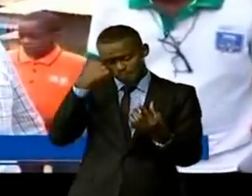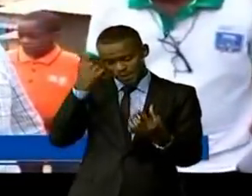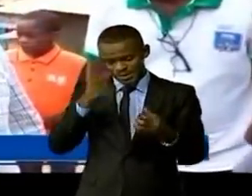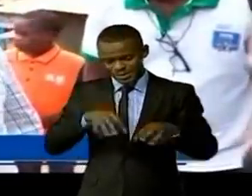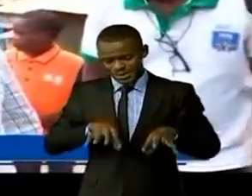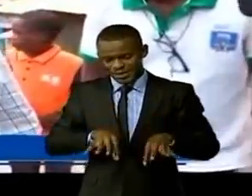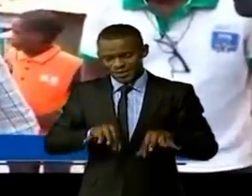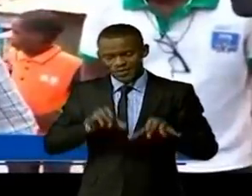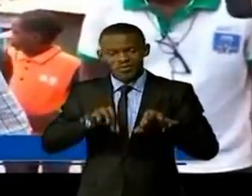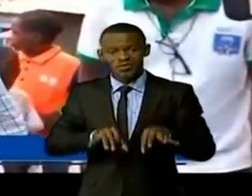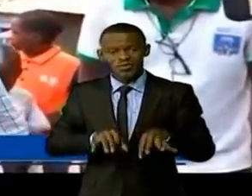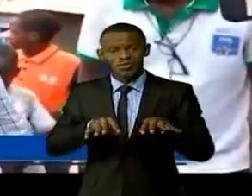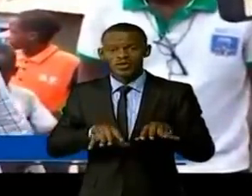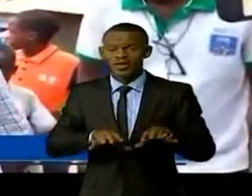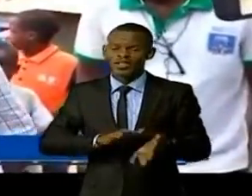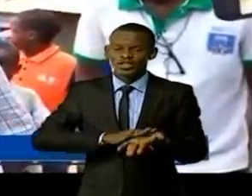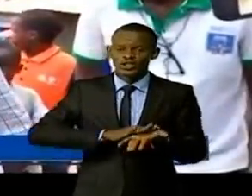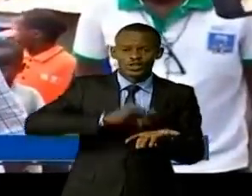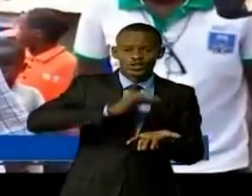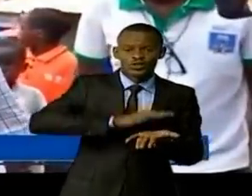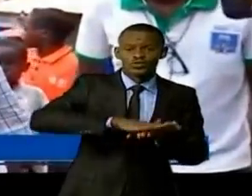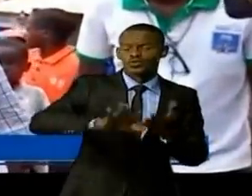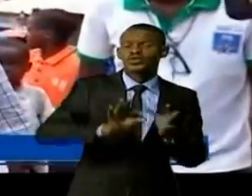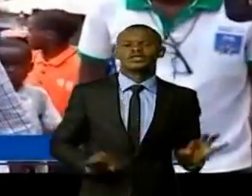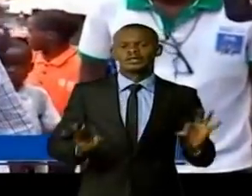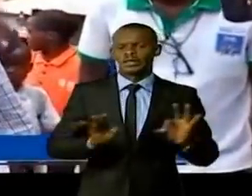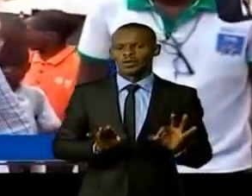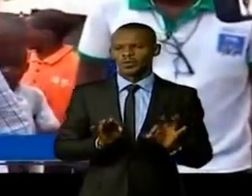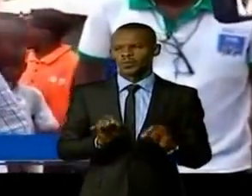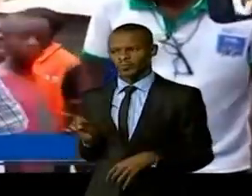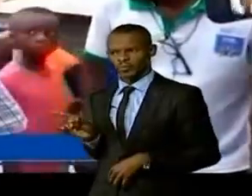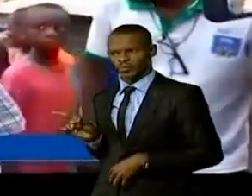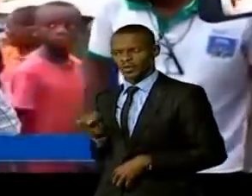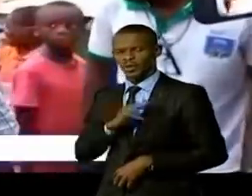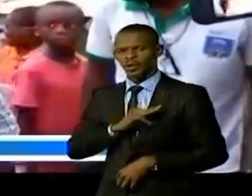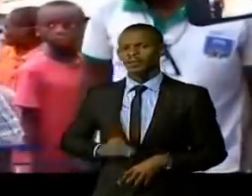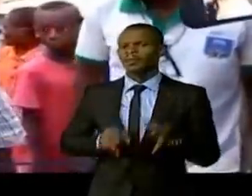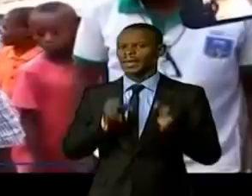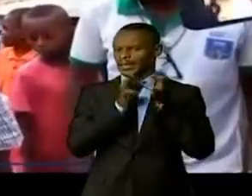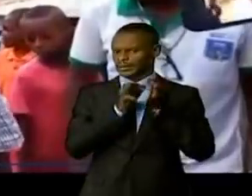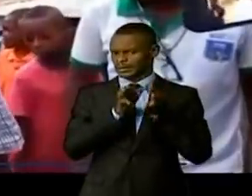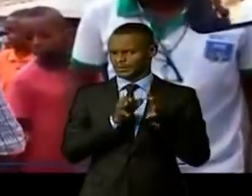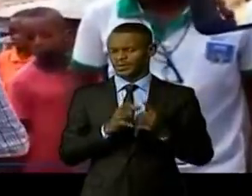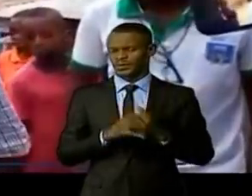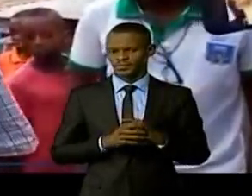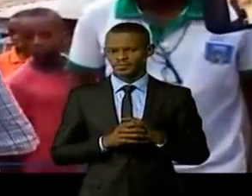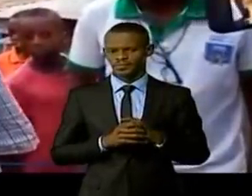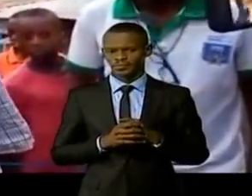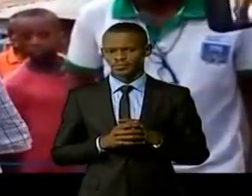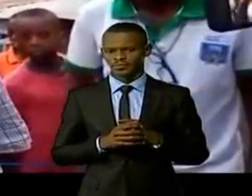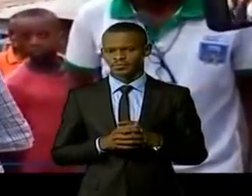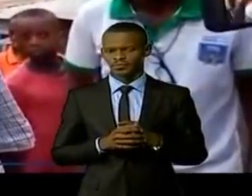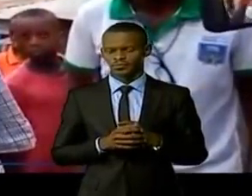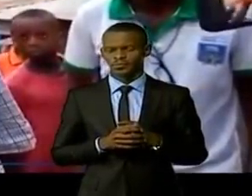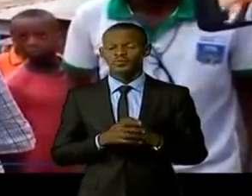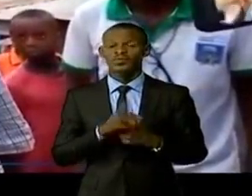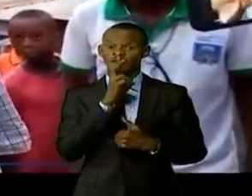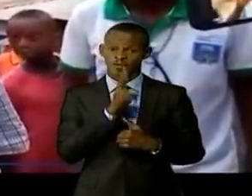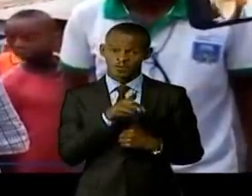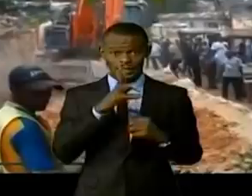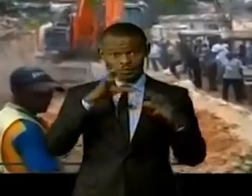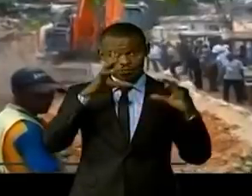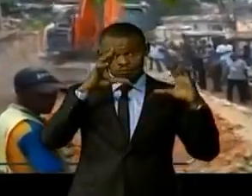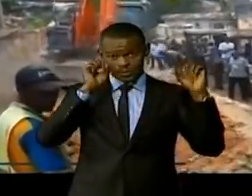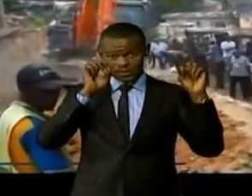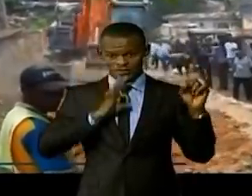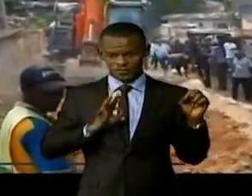chef de l'État, son incarnation, vous décortiquez qu'est dit le peuple d'abord, vous retrouverez puisque l'homme au centre de